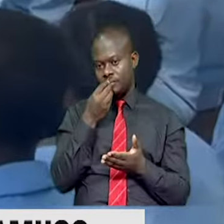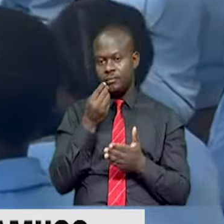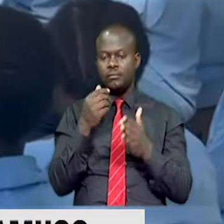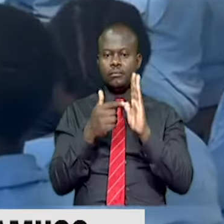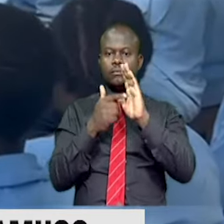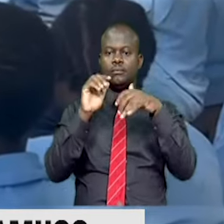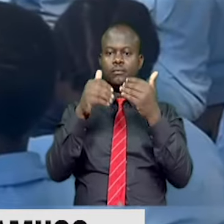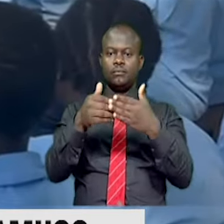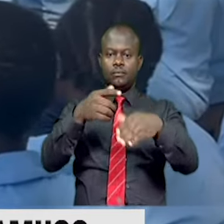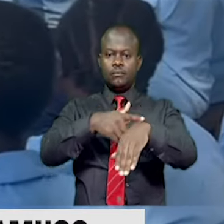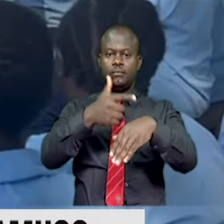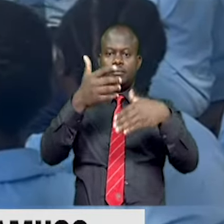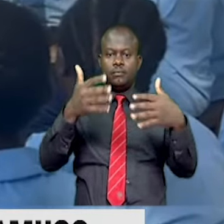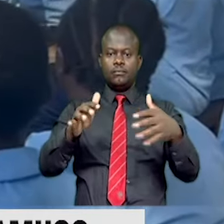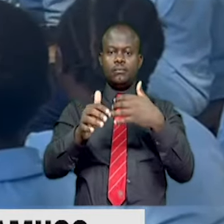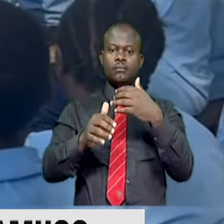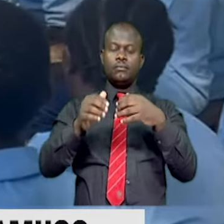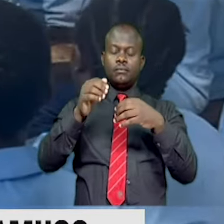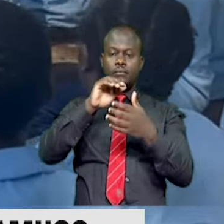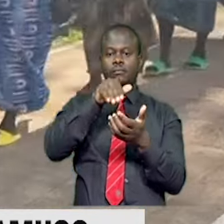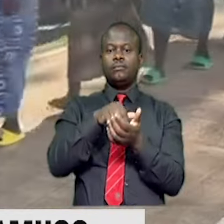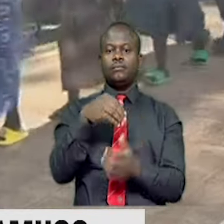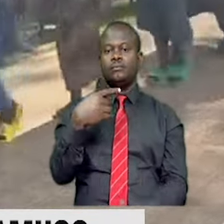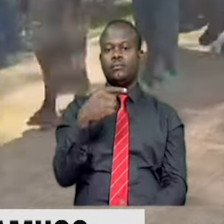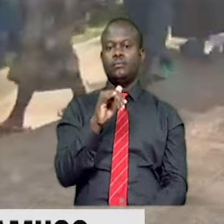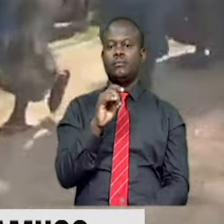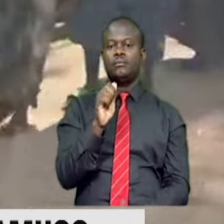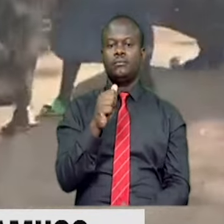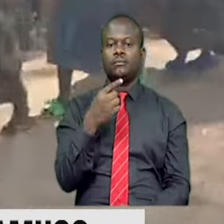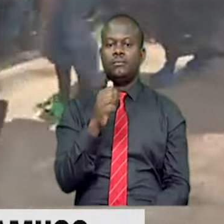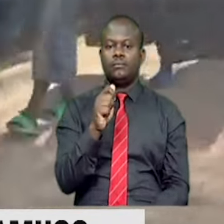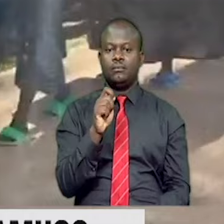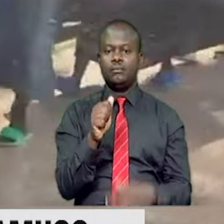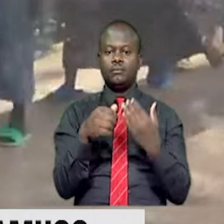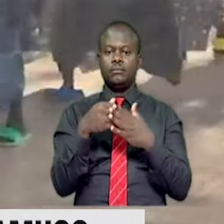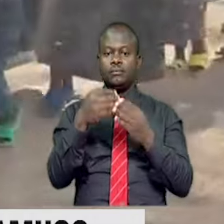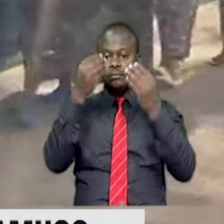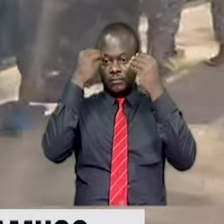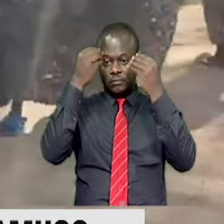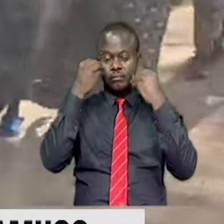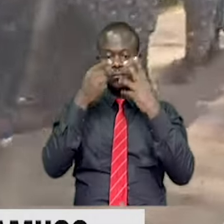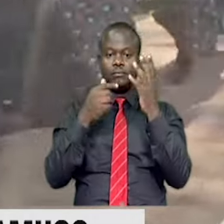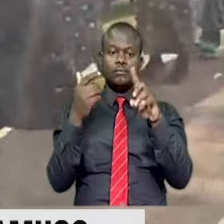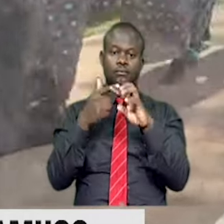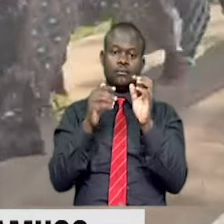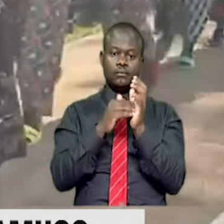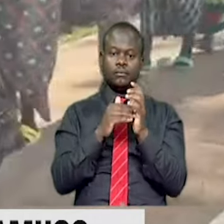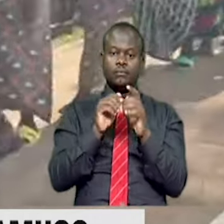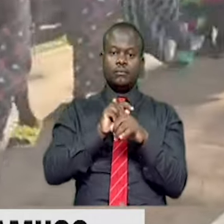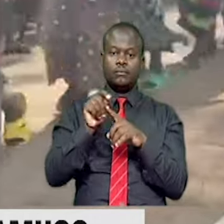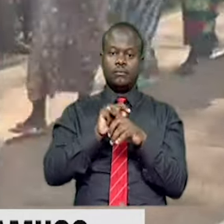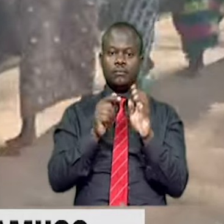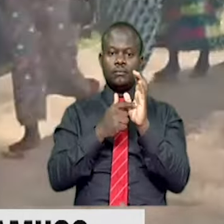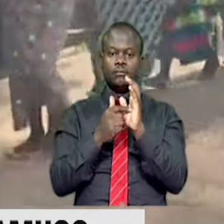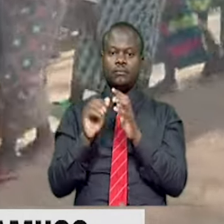Bagaragaza ko muri iki gihe bari bamaze ahangaha muri iki kigo cya Gitagata giherereye mu karere ka Bugesera bigishijwe, ndetse batozwa